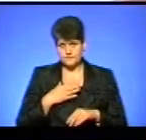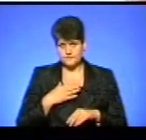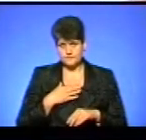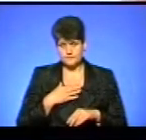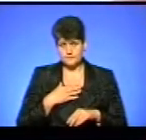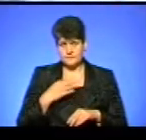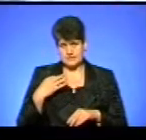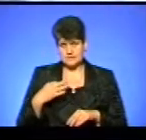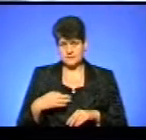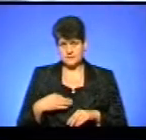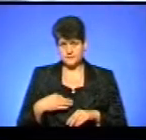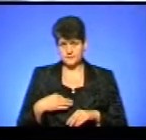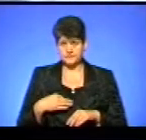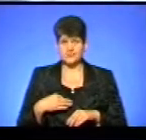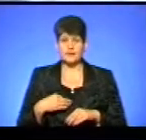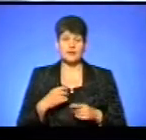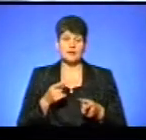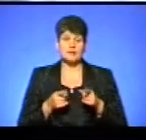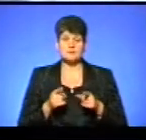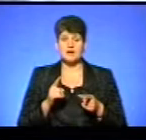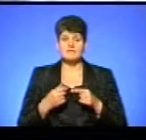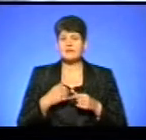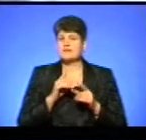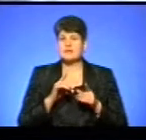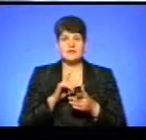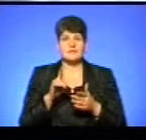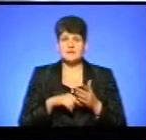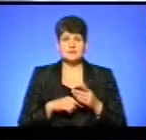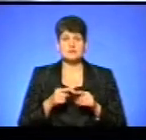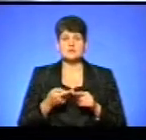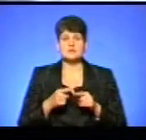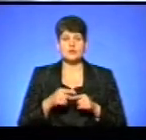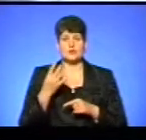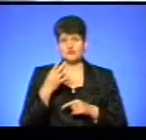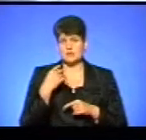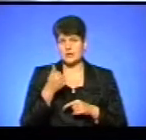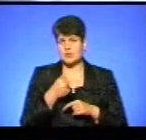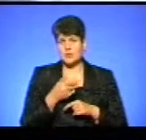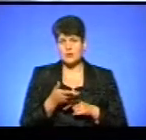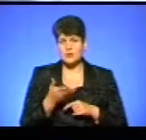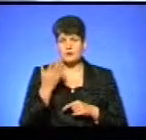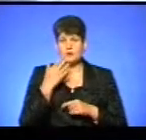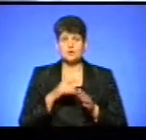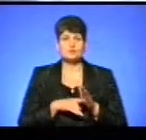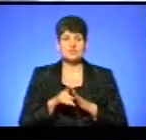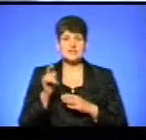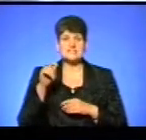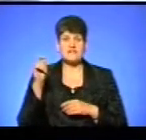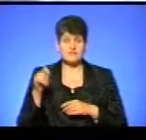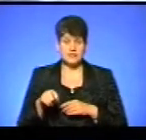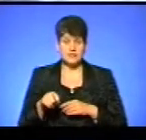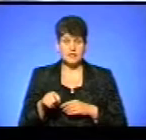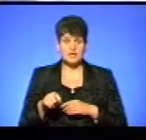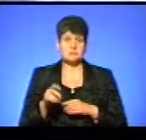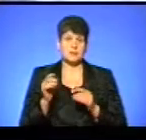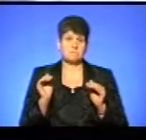одного з синів моїх. Насправді, навіть не віриться, що це 4 роки, бо коли розпочалася війна і ми його чимраз